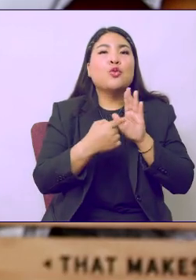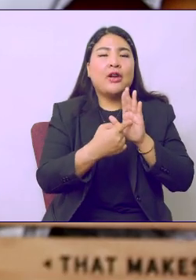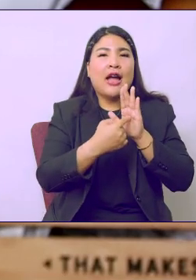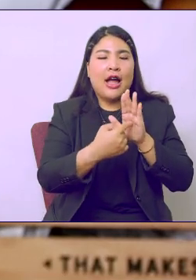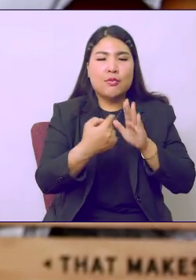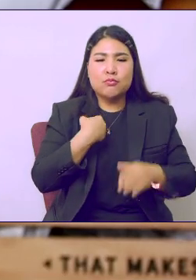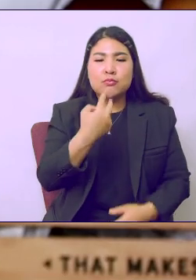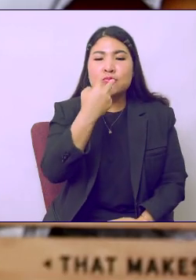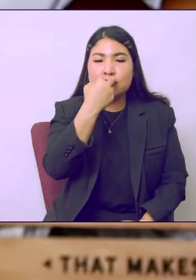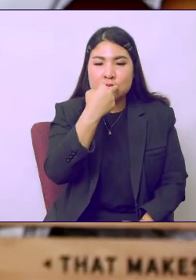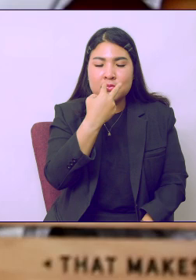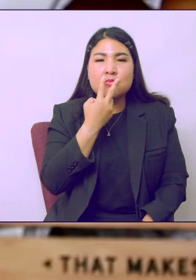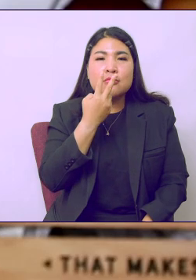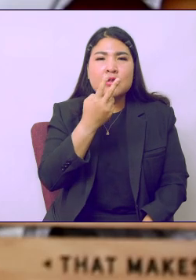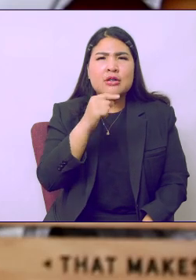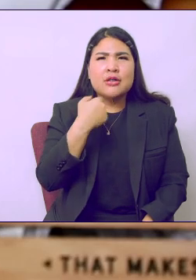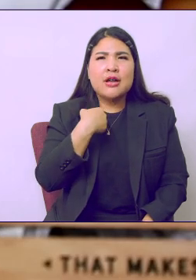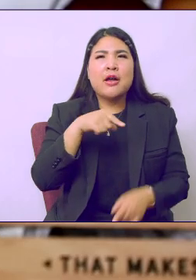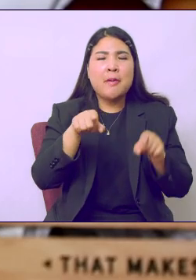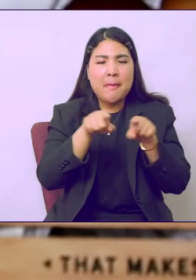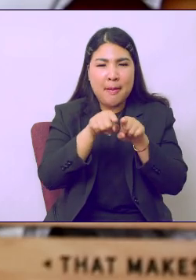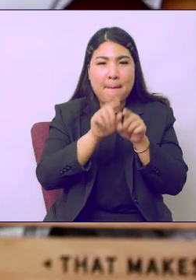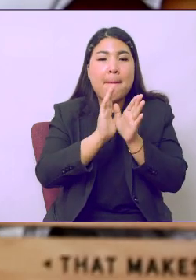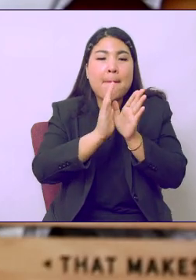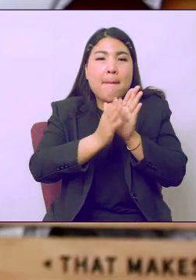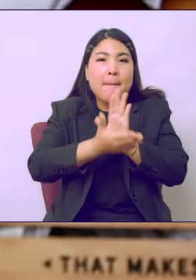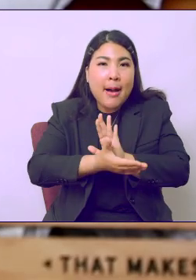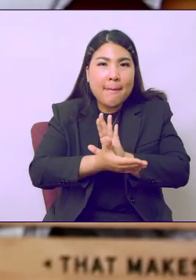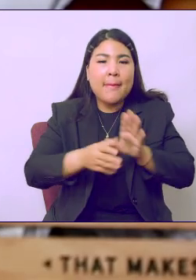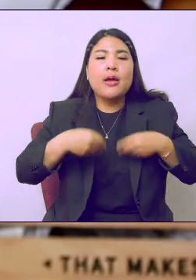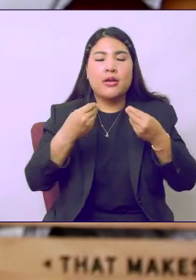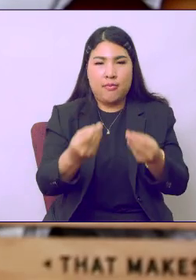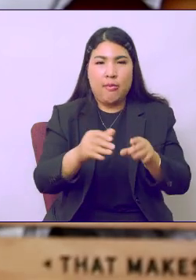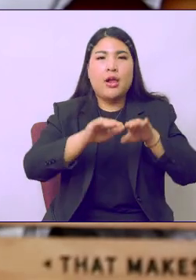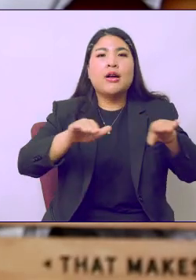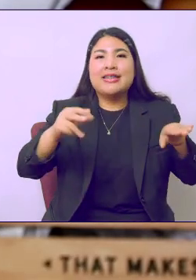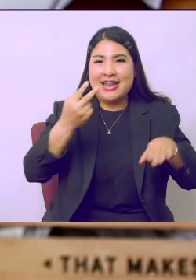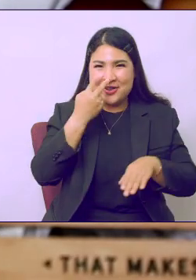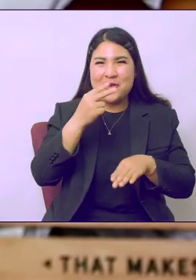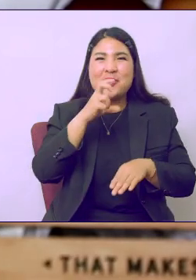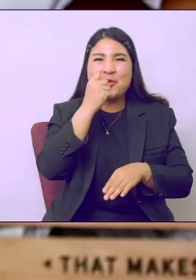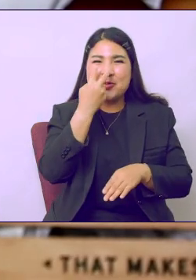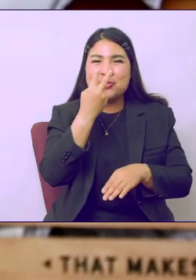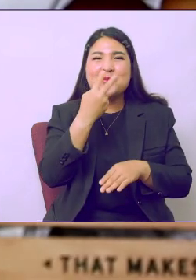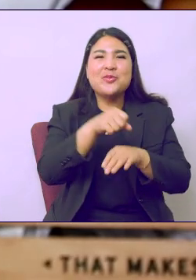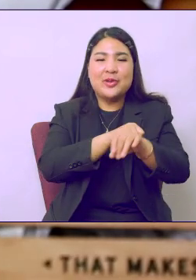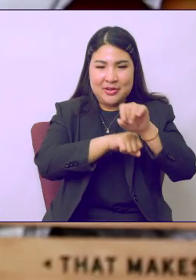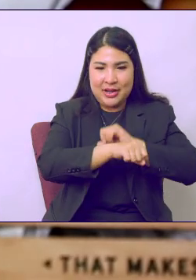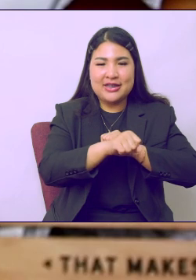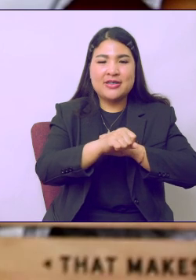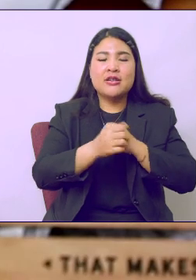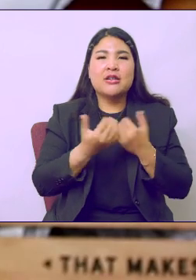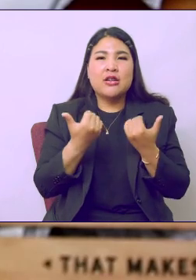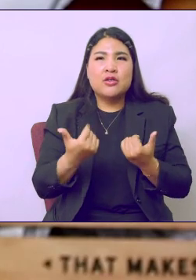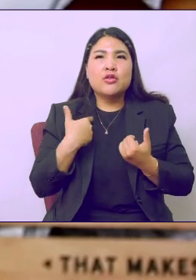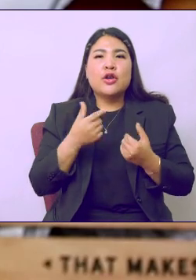ใจเนี่ยนะครับเราก็ต้องมีการปรับนะครับให้ให้มันเข้ากับเด็กๆเดี๋ยวเราก็มาดูกันในช่วงที่เราทำworkshopนะครับอาสนะเนี่ยผมใช้